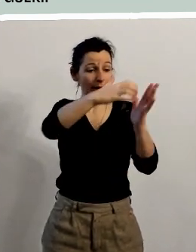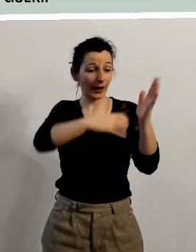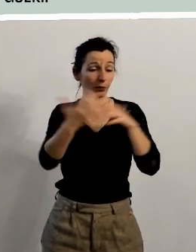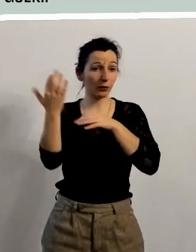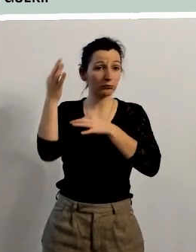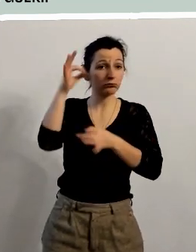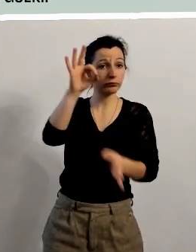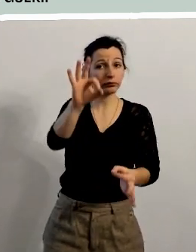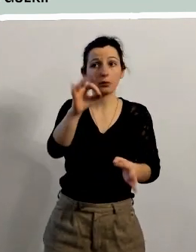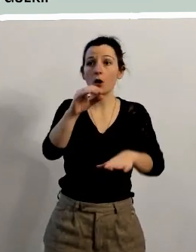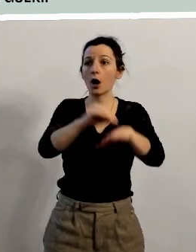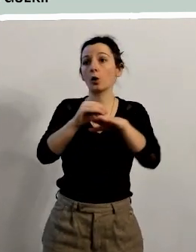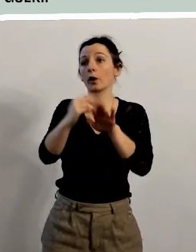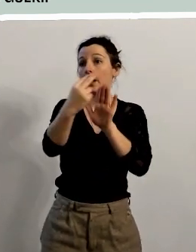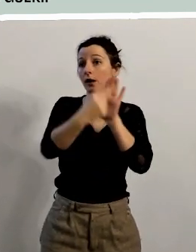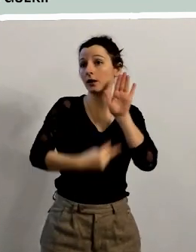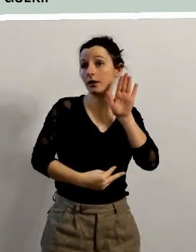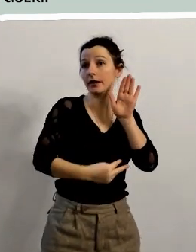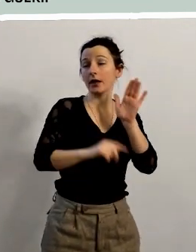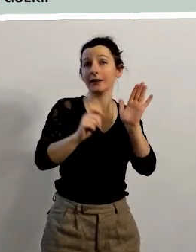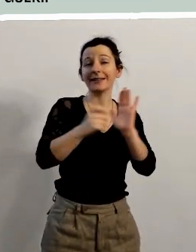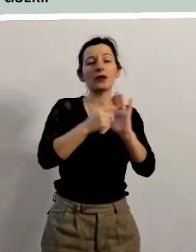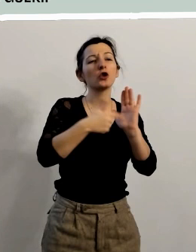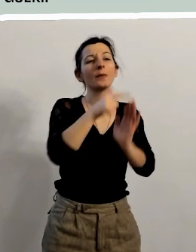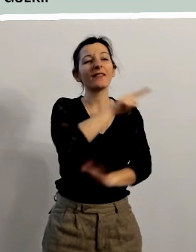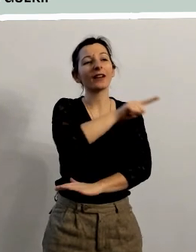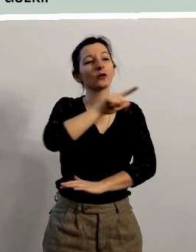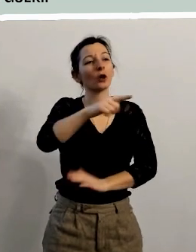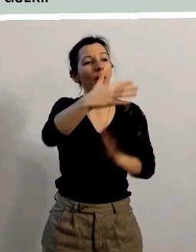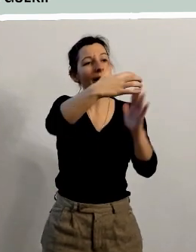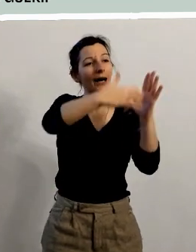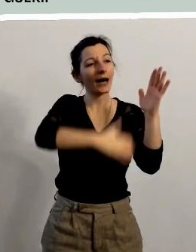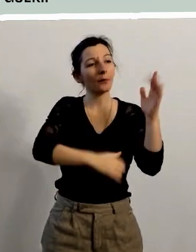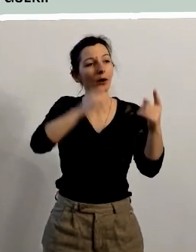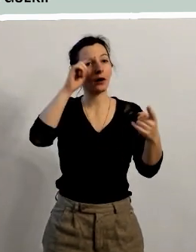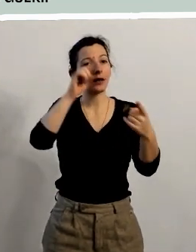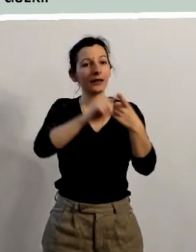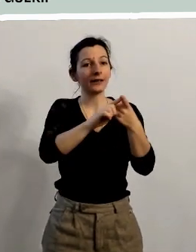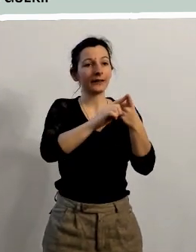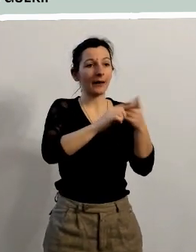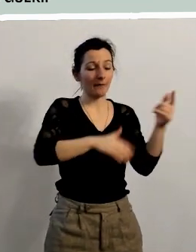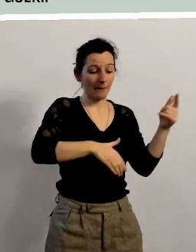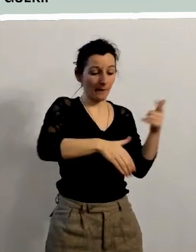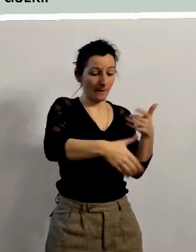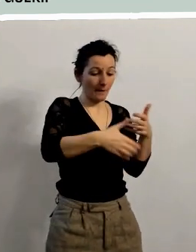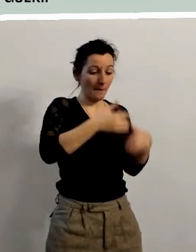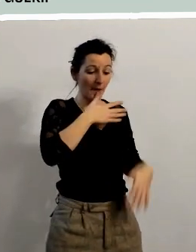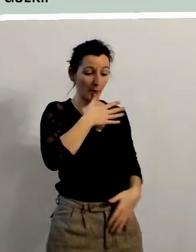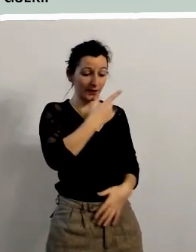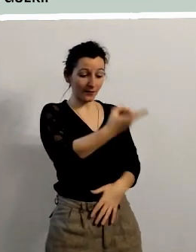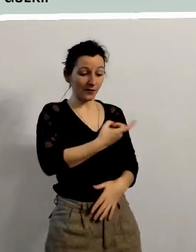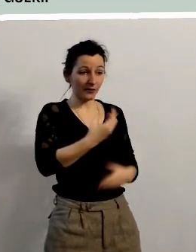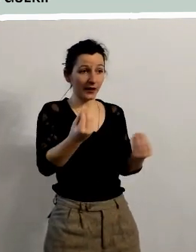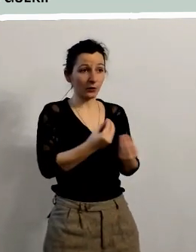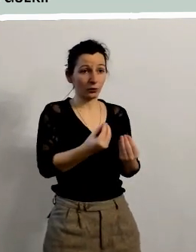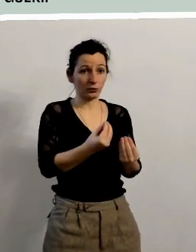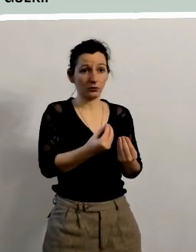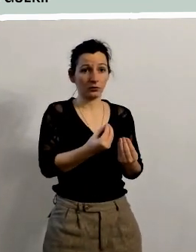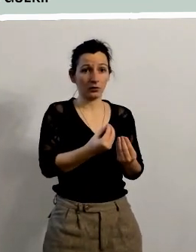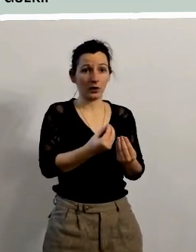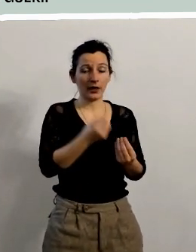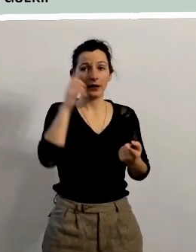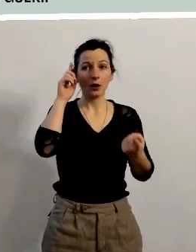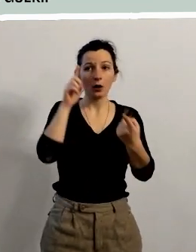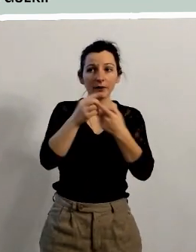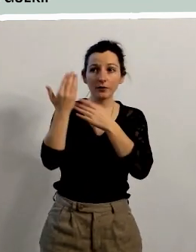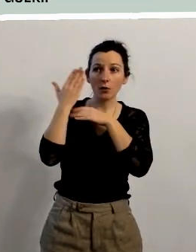vous inviter à lire, hein, qui a été publié en 2022, un rapport sur les causes d'infertilité, et c'est avec l'idée donc de mieux